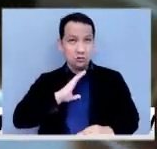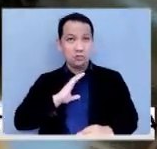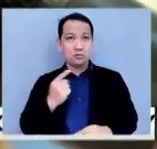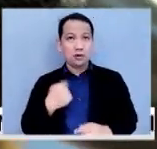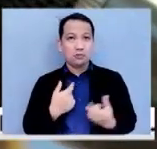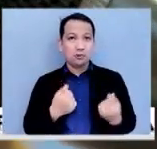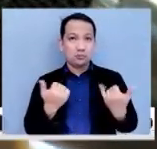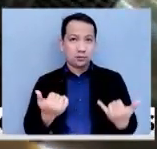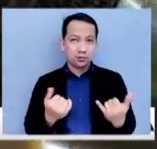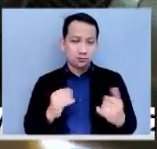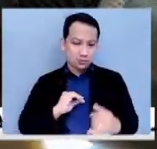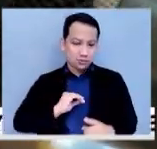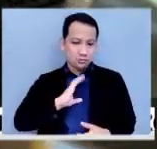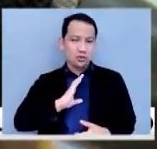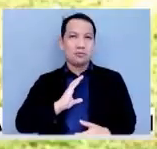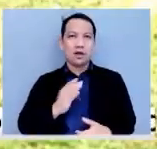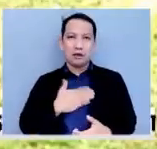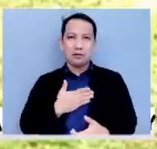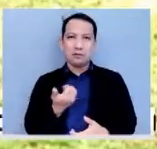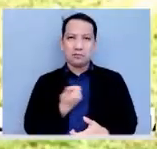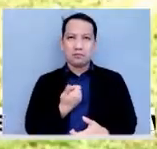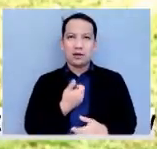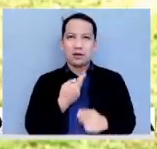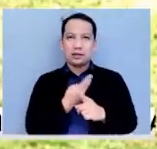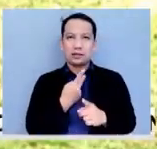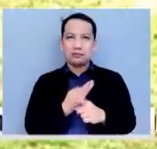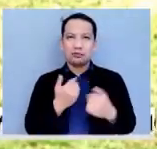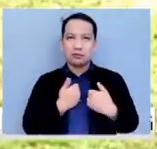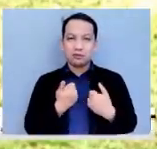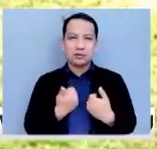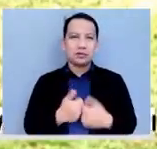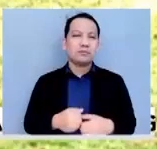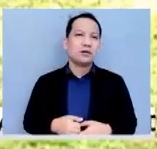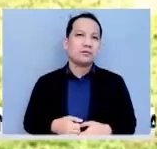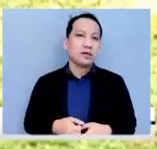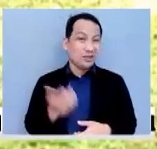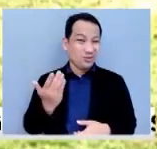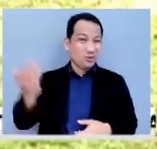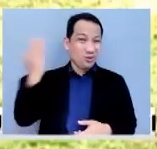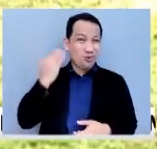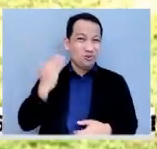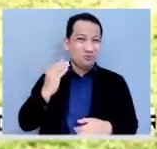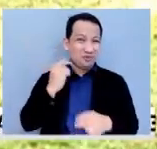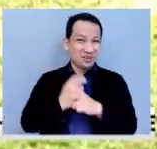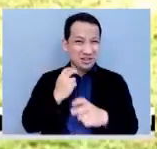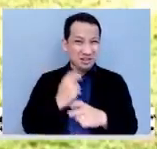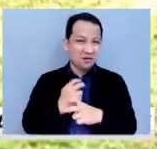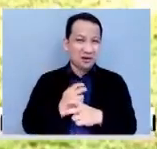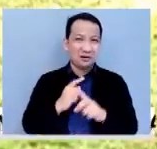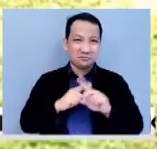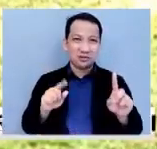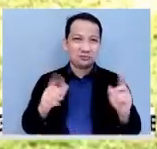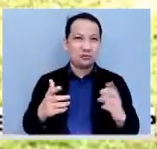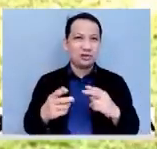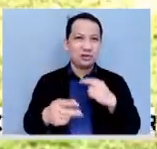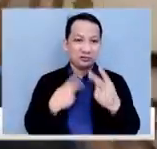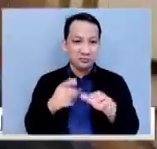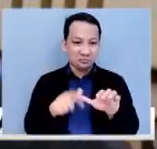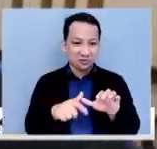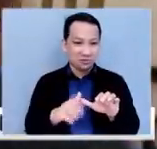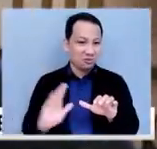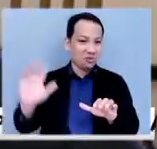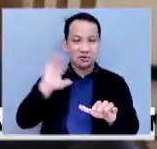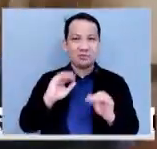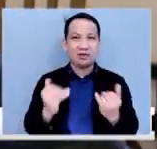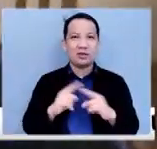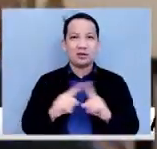hanggang ngayon, dala-dala ko po yun sa sarili ko. Kung noon po, mahirap po talaga kasi wala pong boses ang PWD noon.